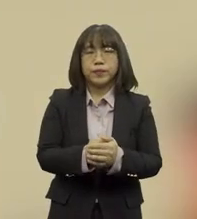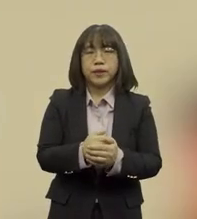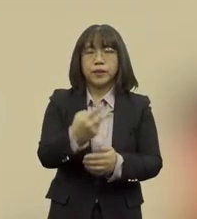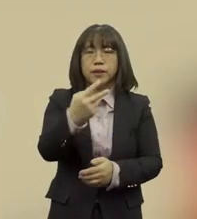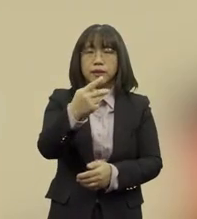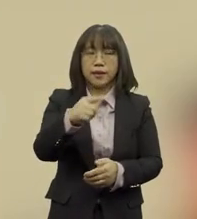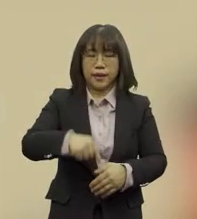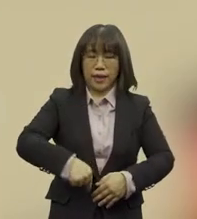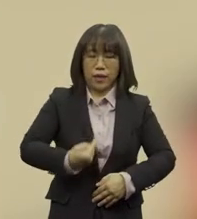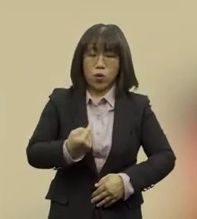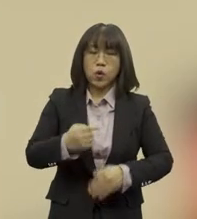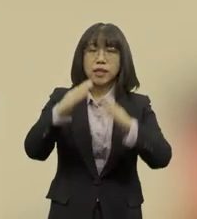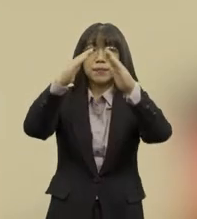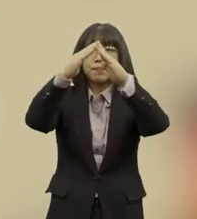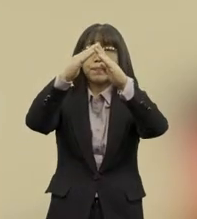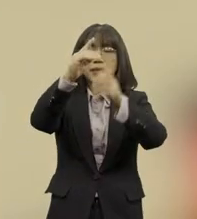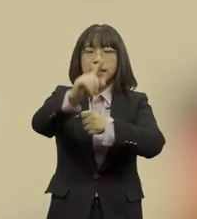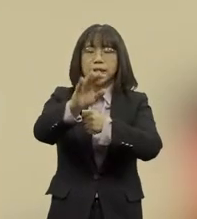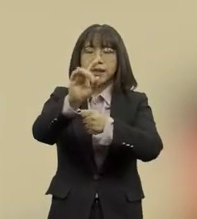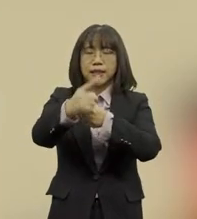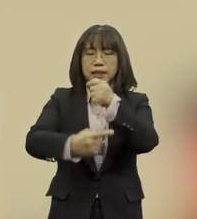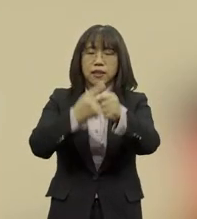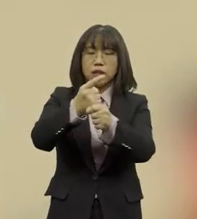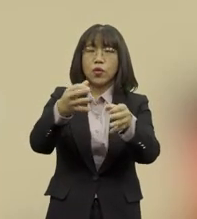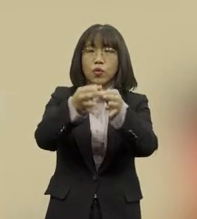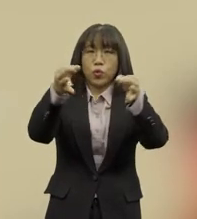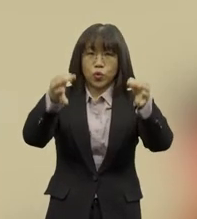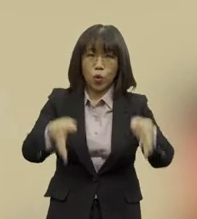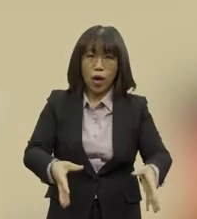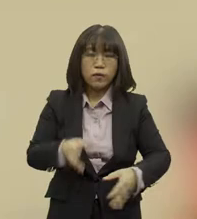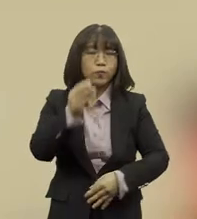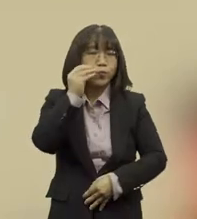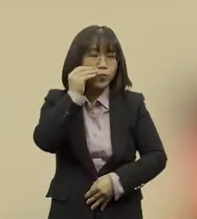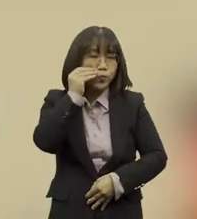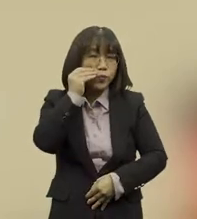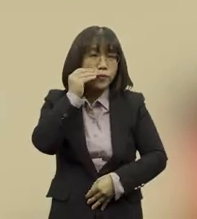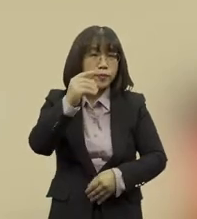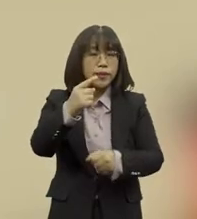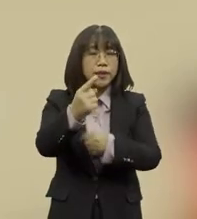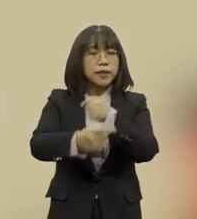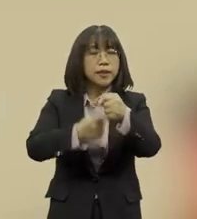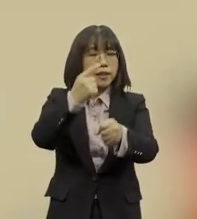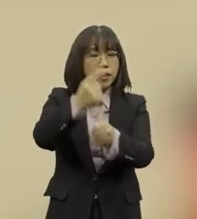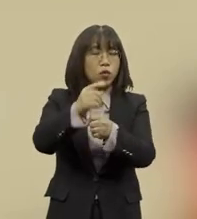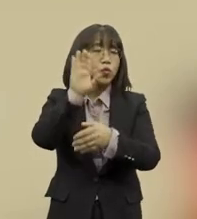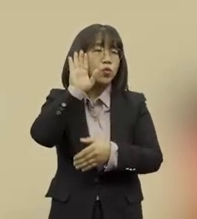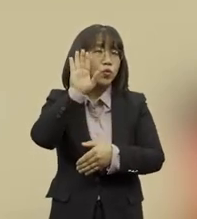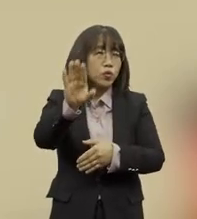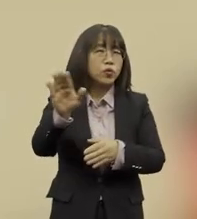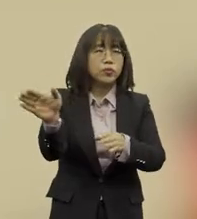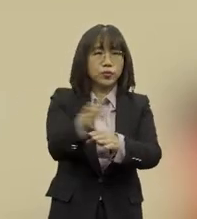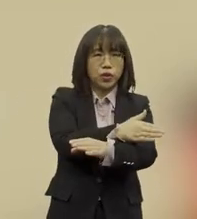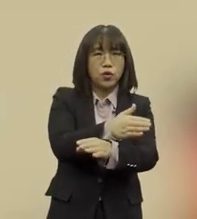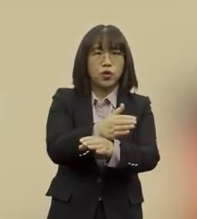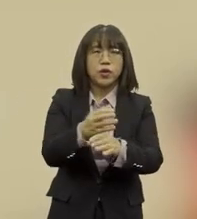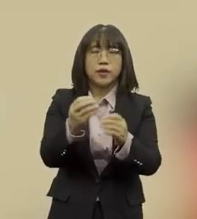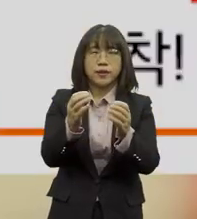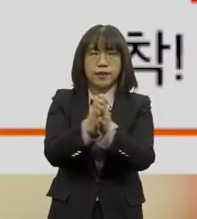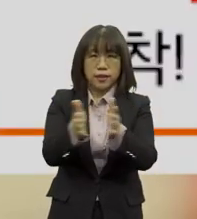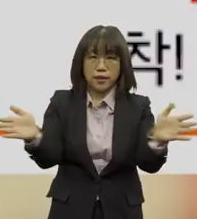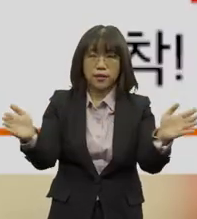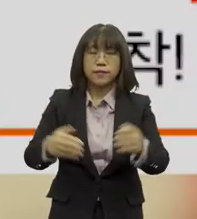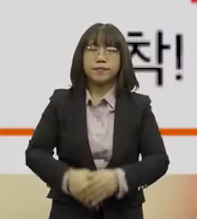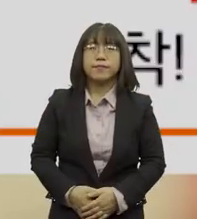의 경우 1년의 유예기간을 거쳐 2021년 12월 부터 요일제 의무화가 시행됩니다